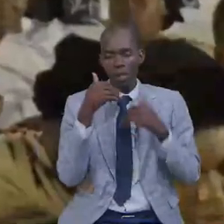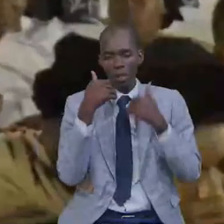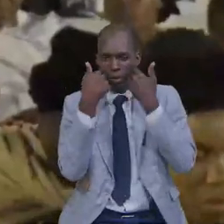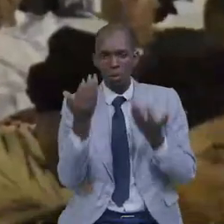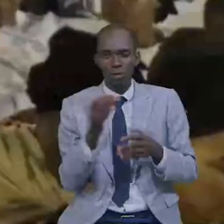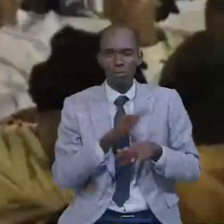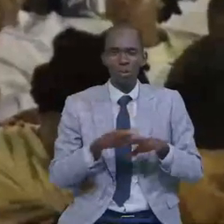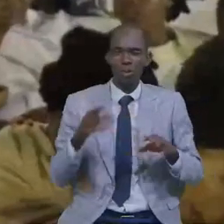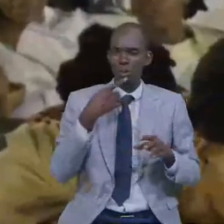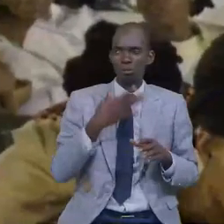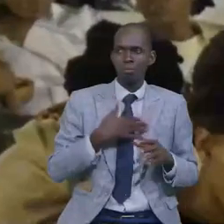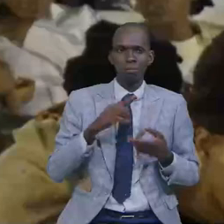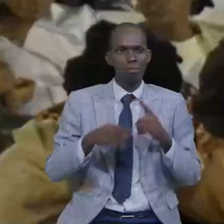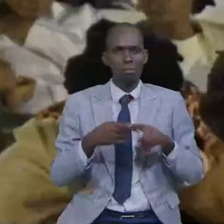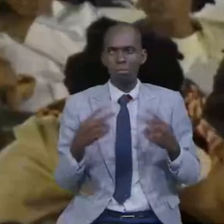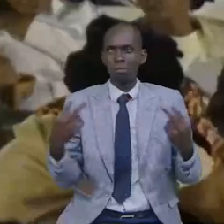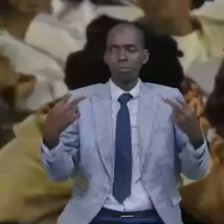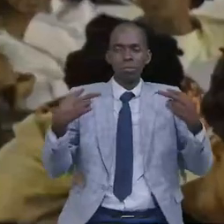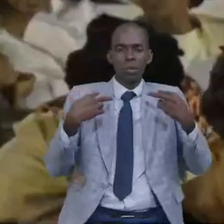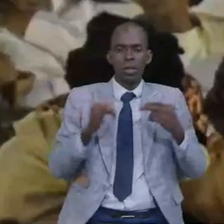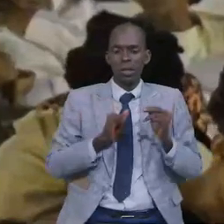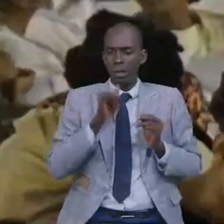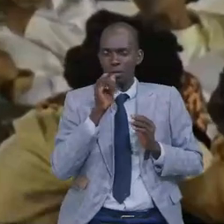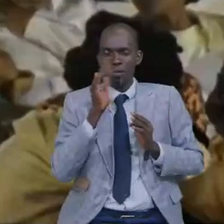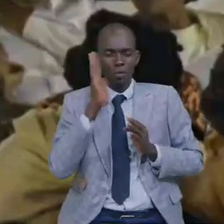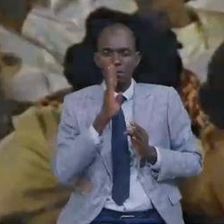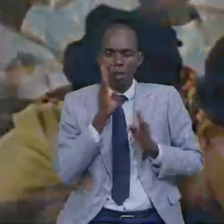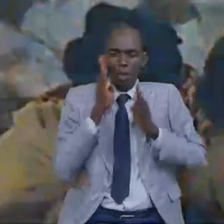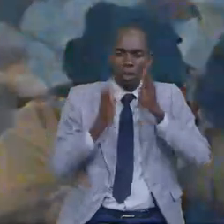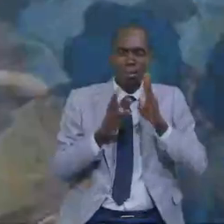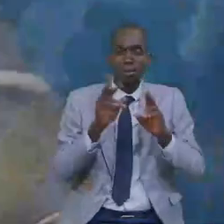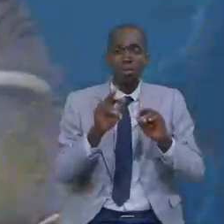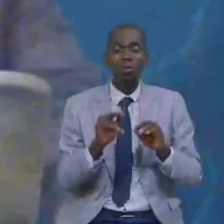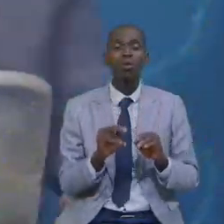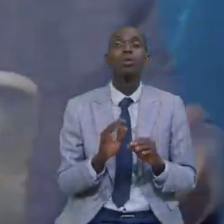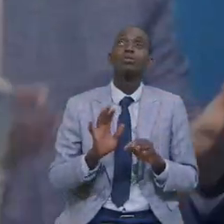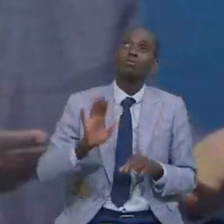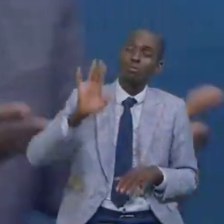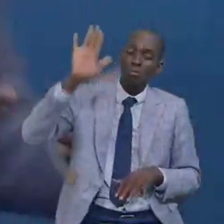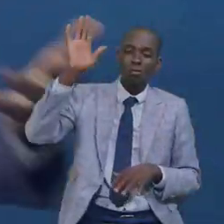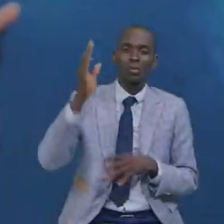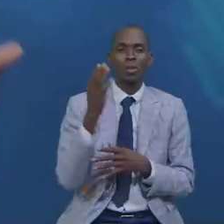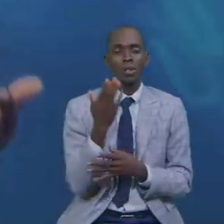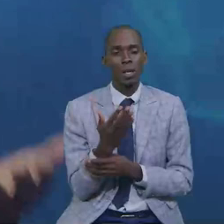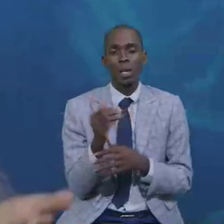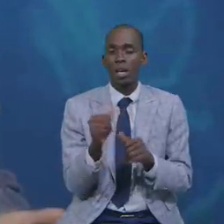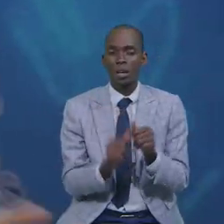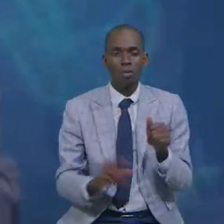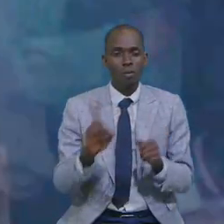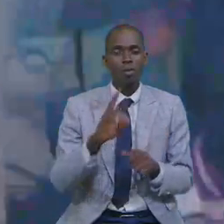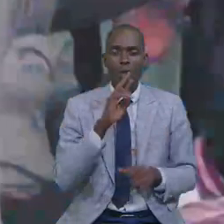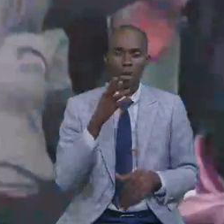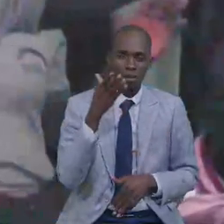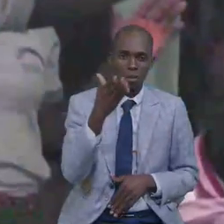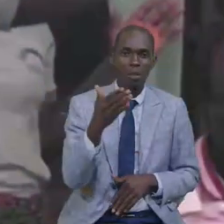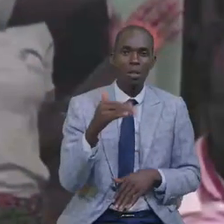fais-le en ligne tu écoutes la radio fais le je suis à la télévision fais-le également